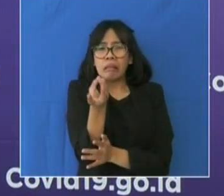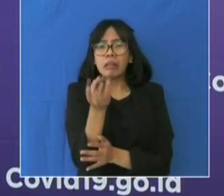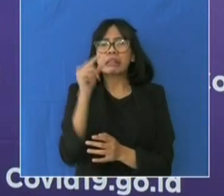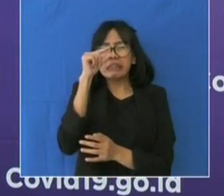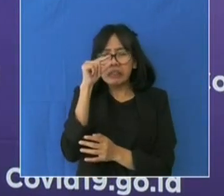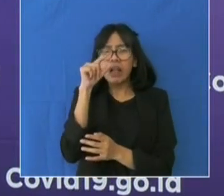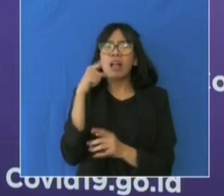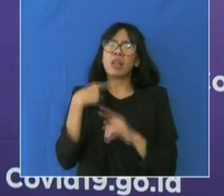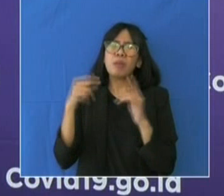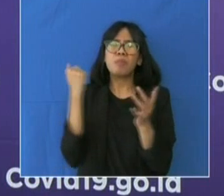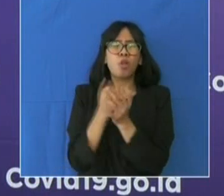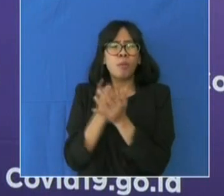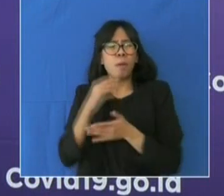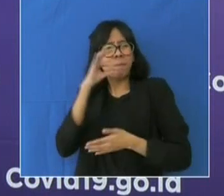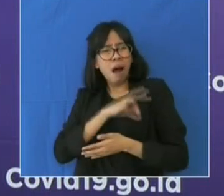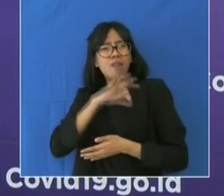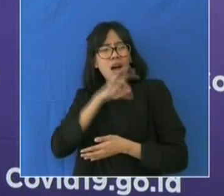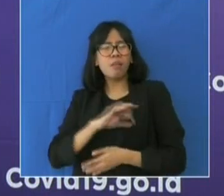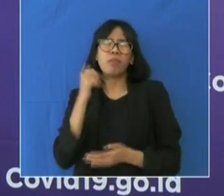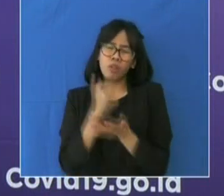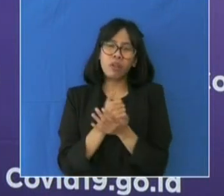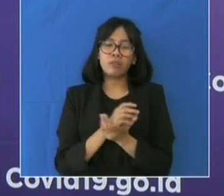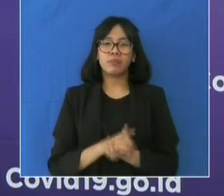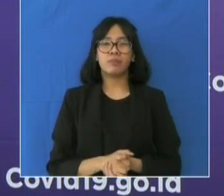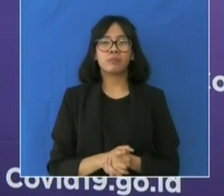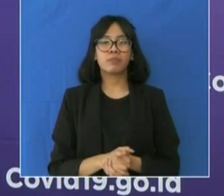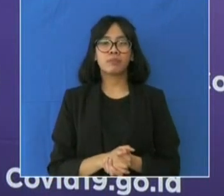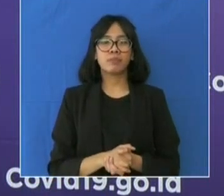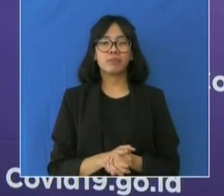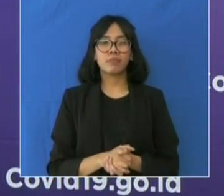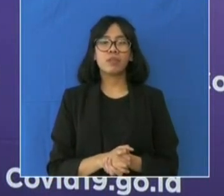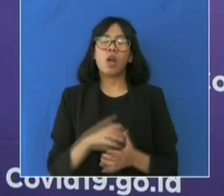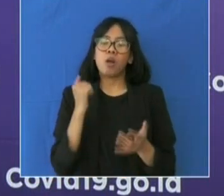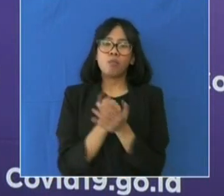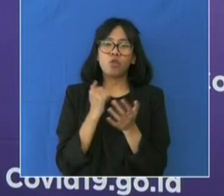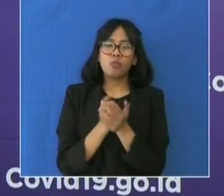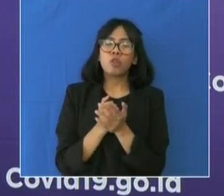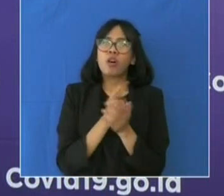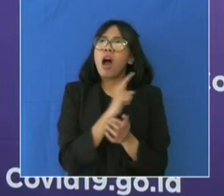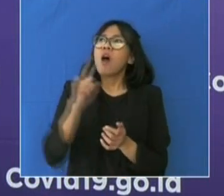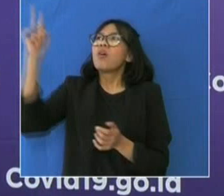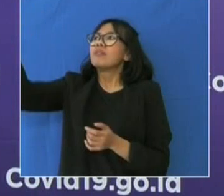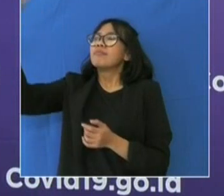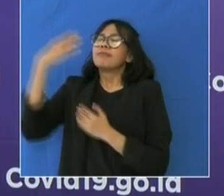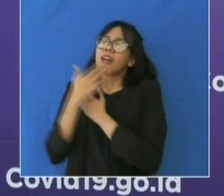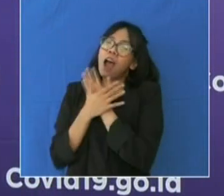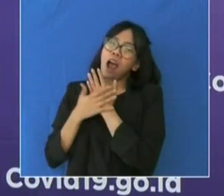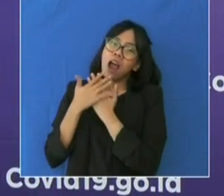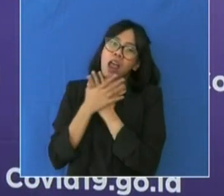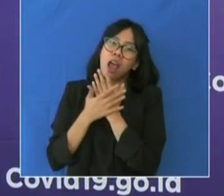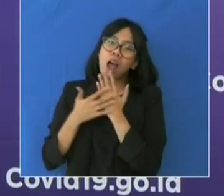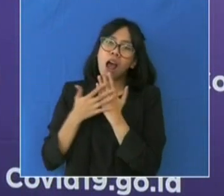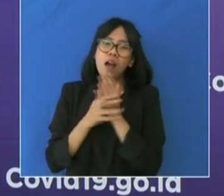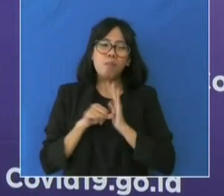sangat berarti bagi mereka yang membutuhkannya perlu spiritualitas kasih saat ini